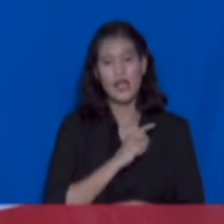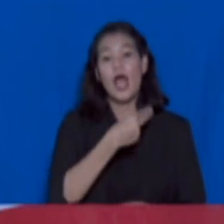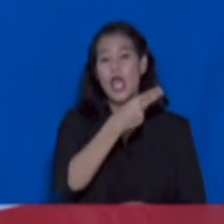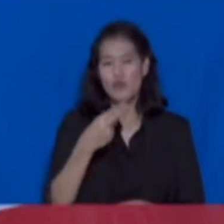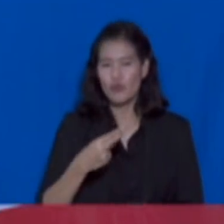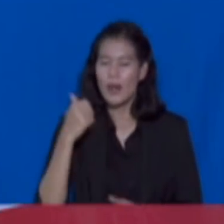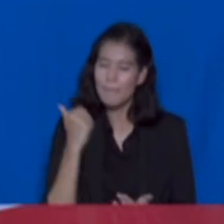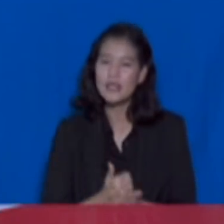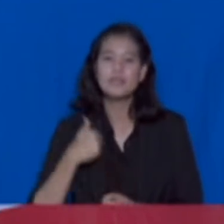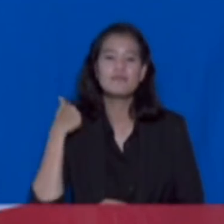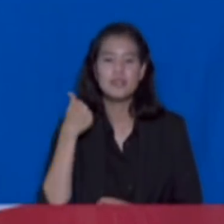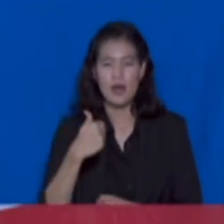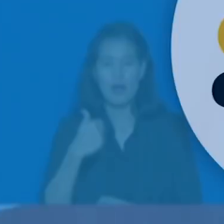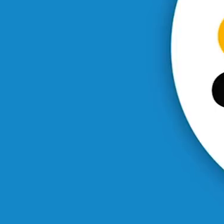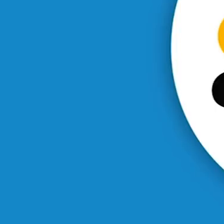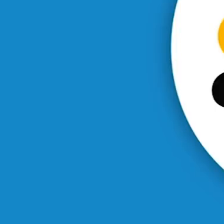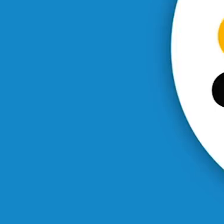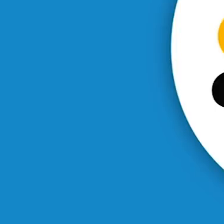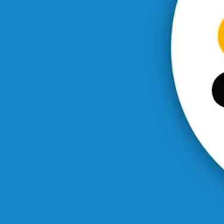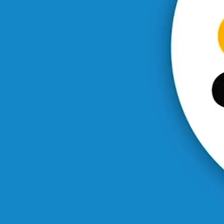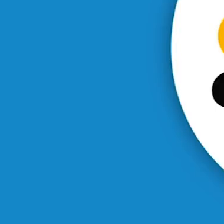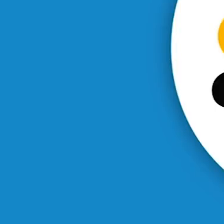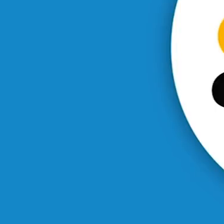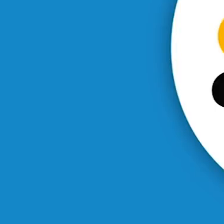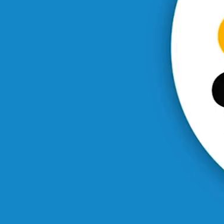pasti bisa terima kasih